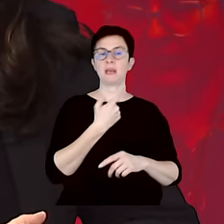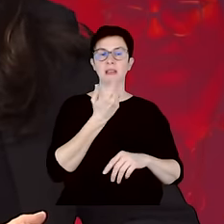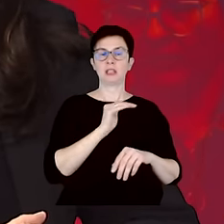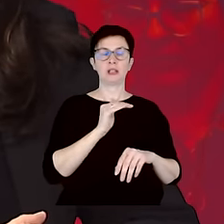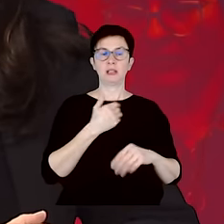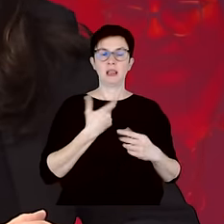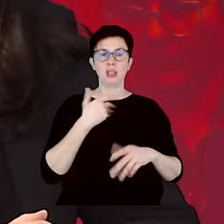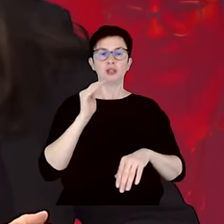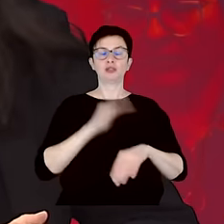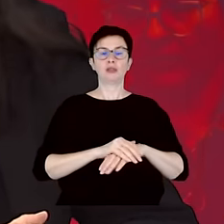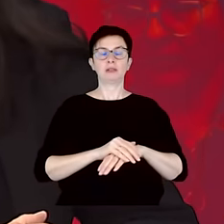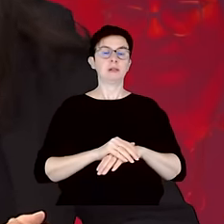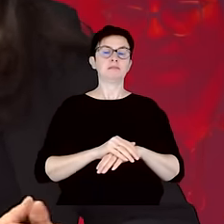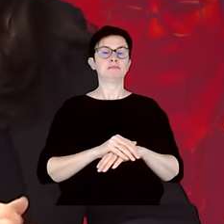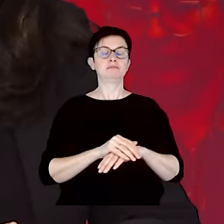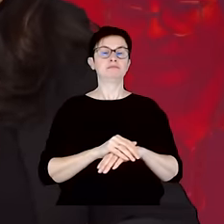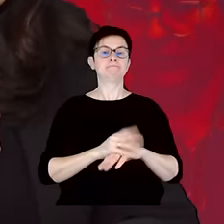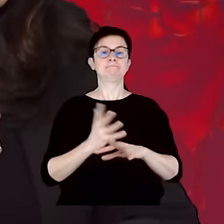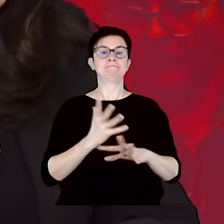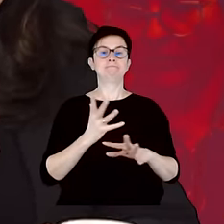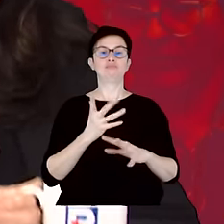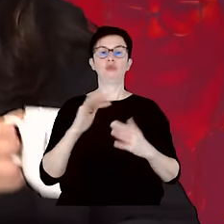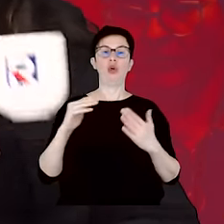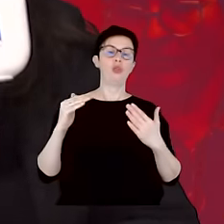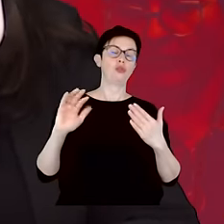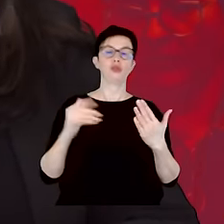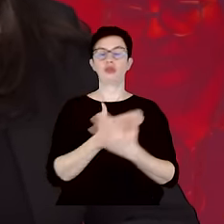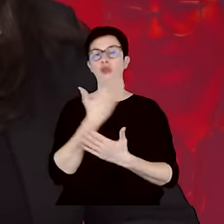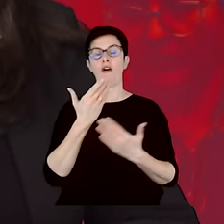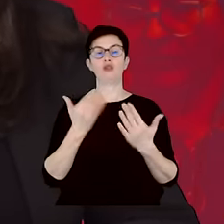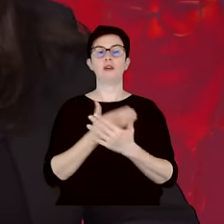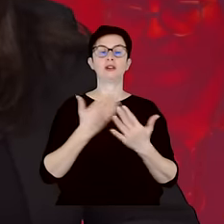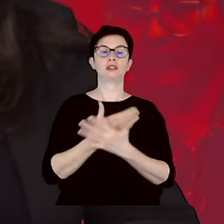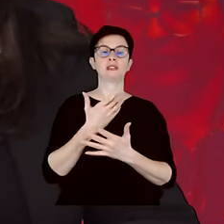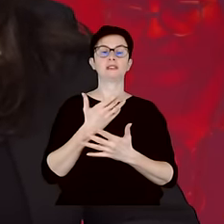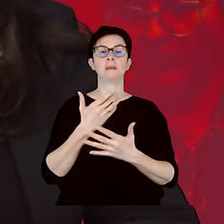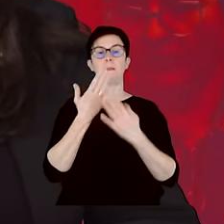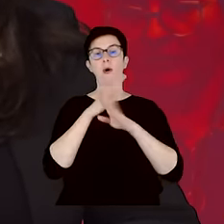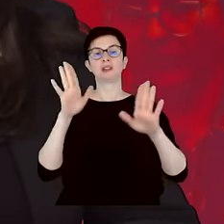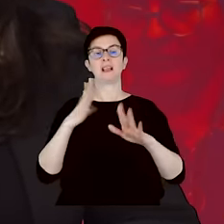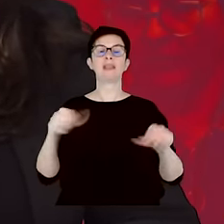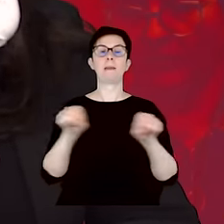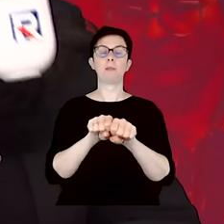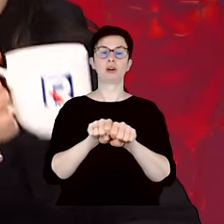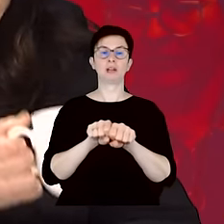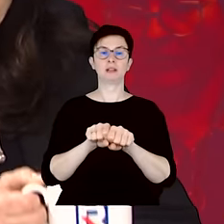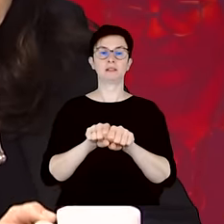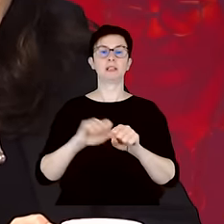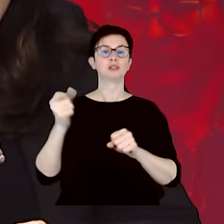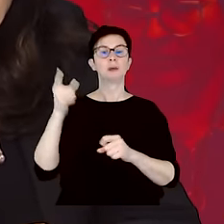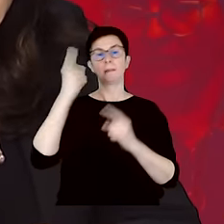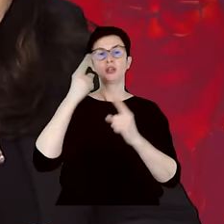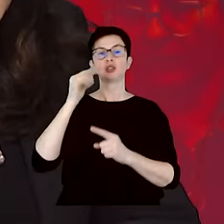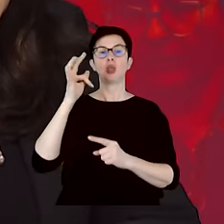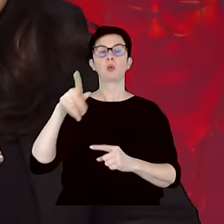imię nowej odsłony, czy nowoczesnej odsłony demokracji, tak jak ją rozumie Donald Tusk, tak jak mówił o